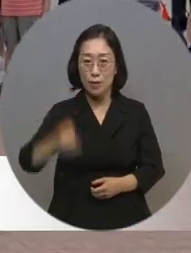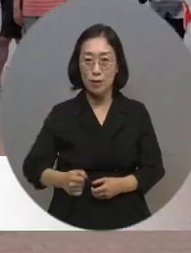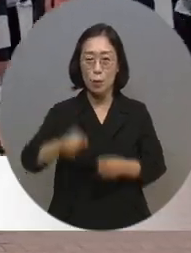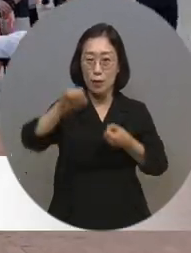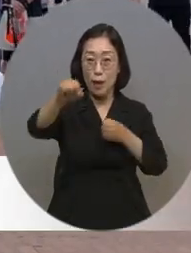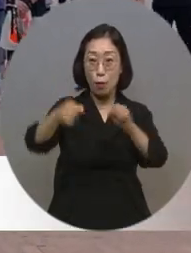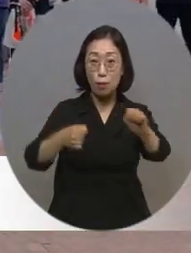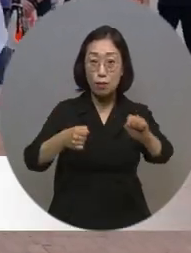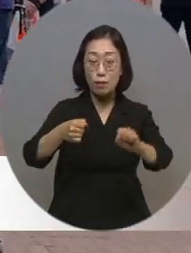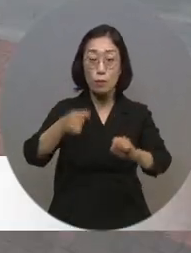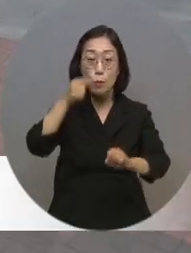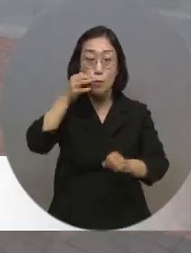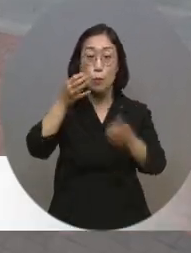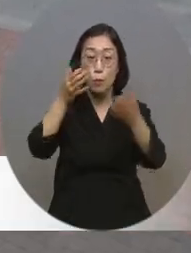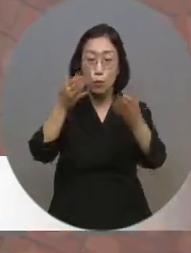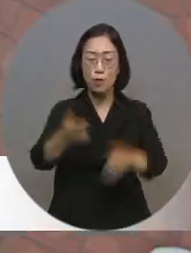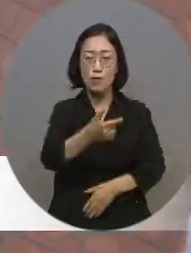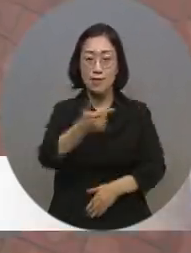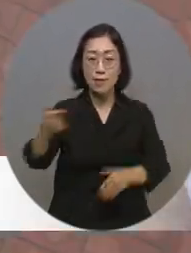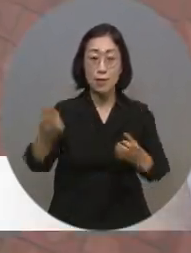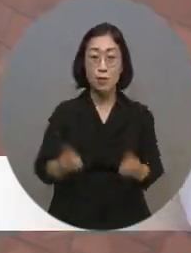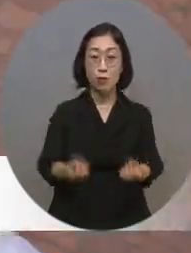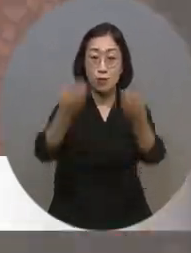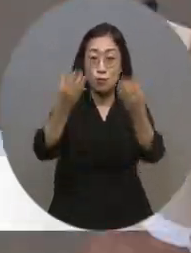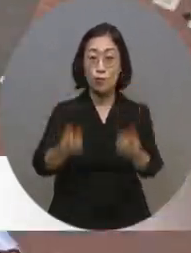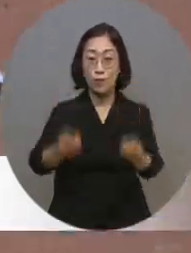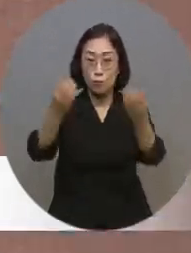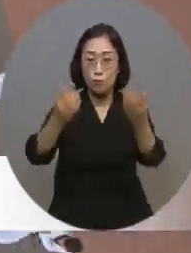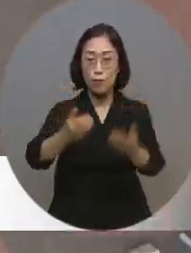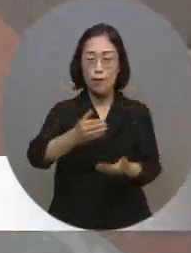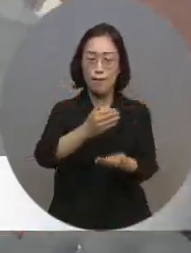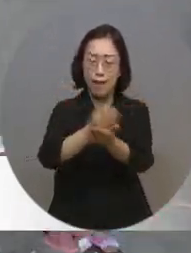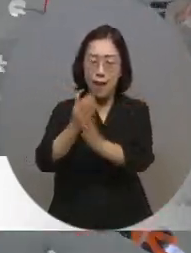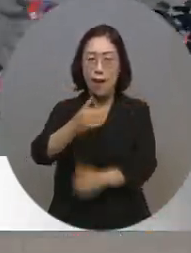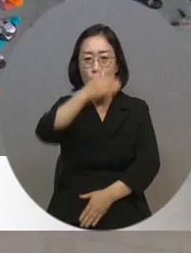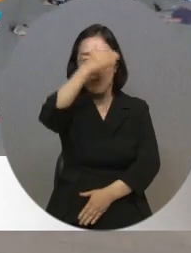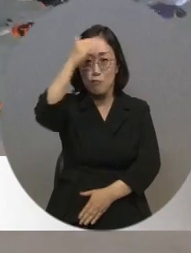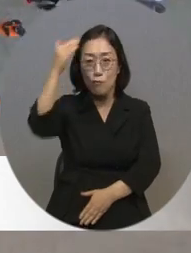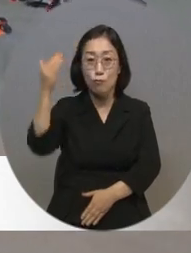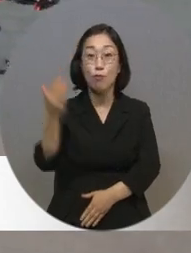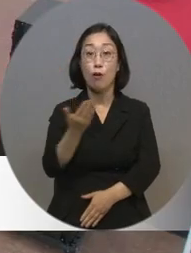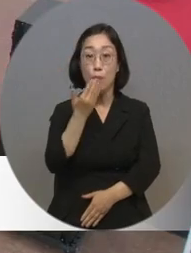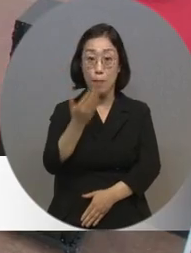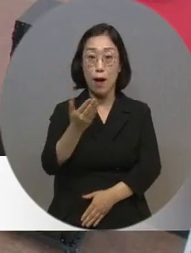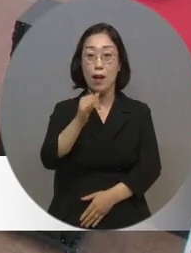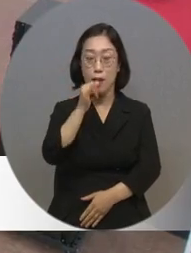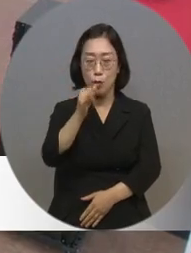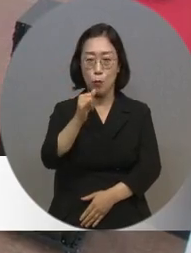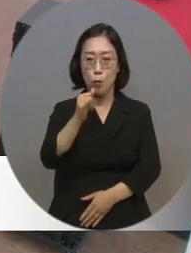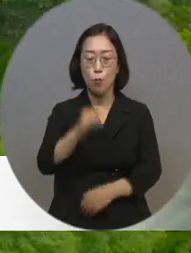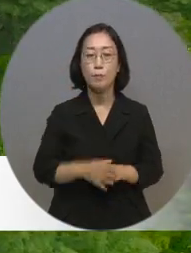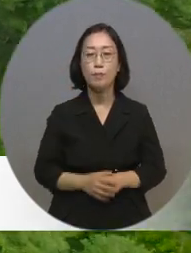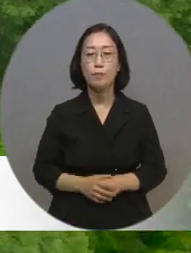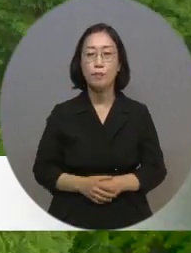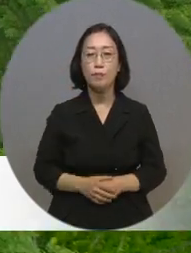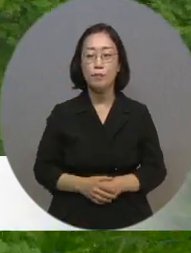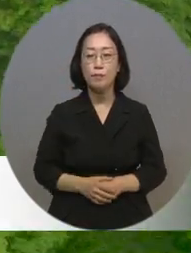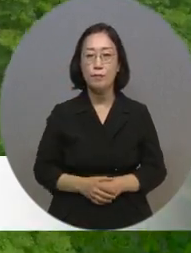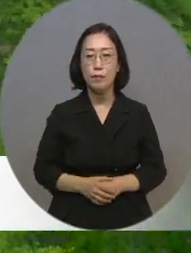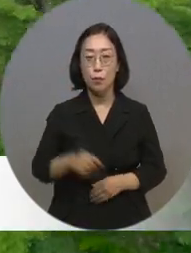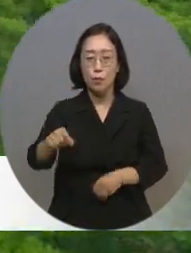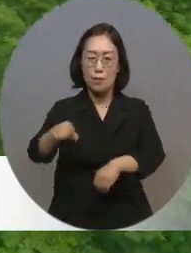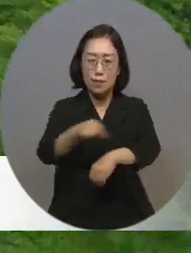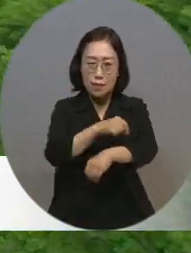시범 공연까지 대형 축제에 버금가는 풍성한 즐길거리를 제공하며 대회의 격을 높여주었고